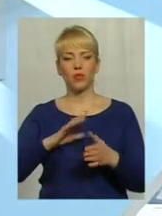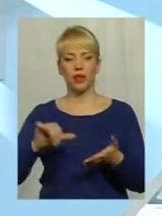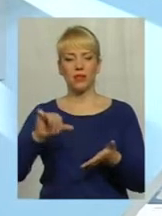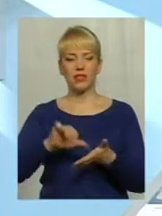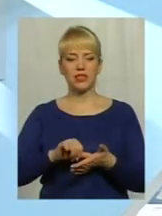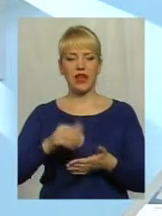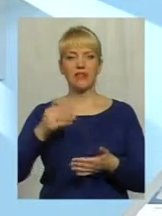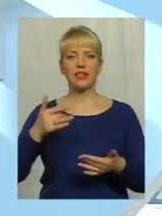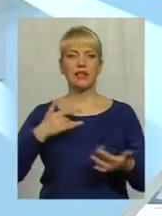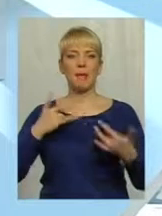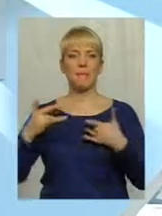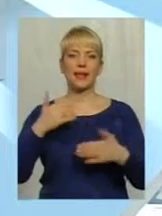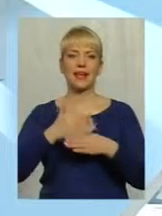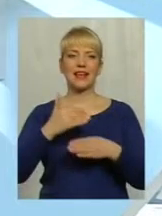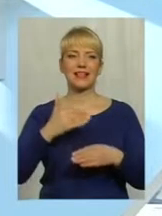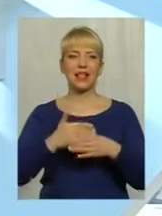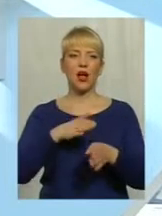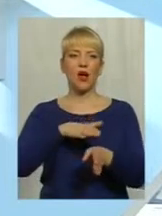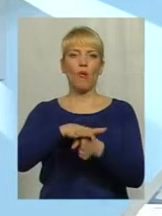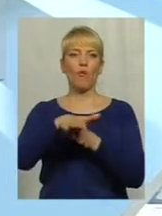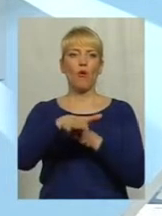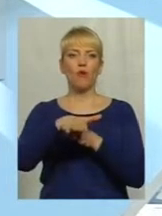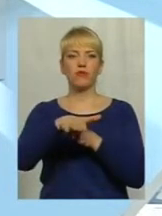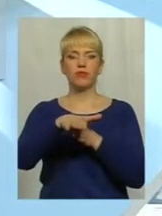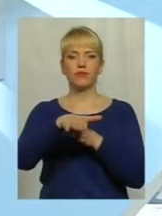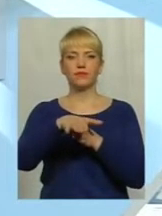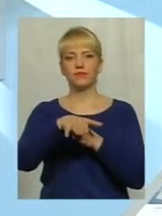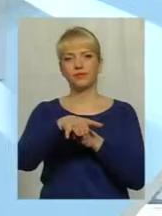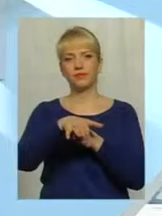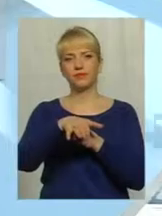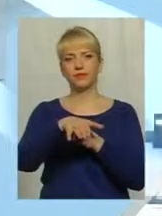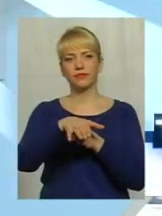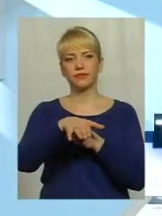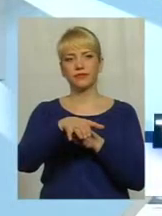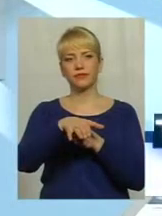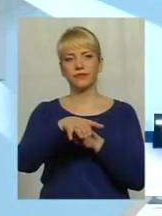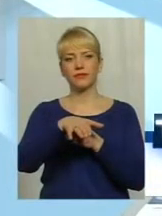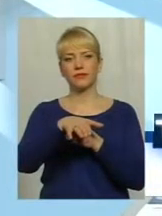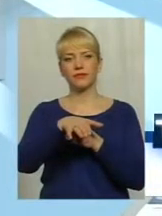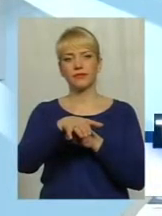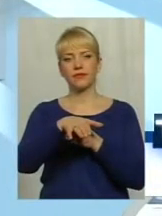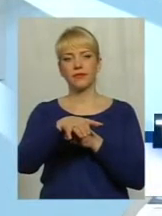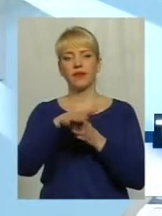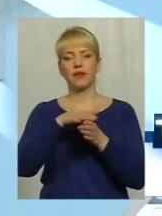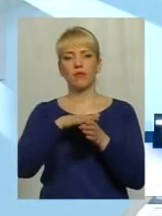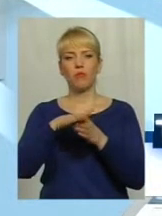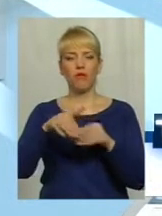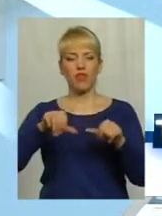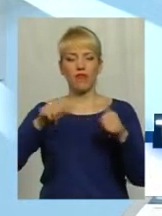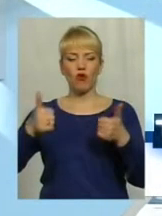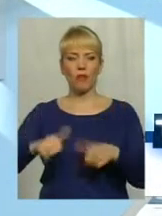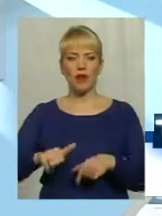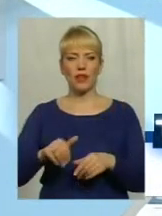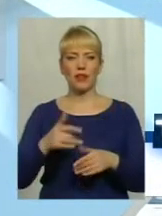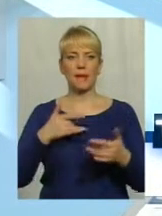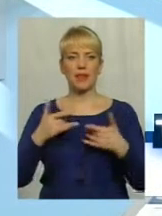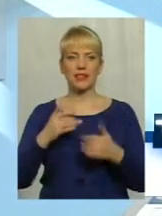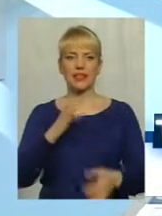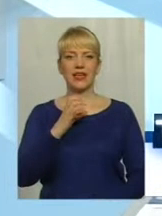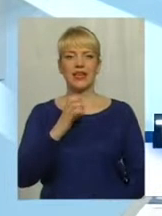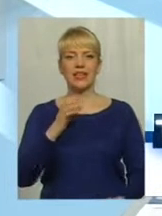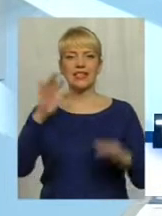повноформатна п'єса «Снігова